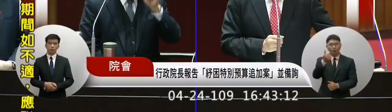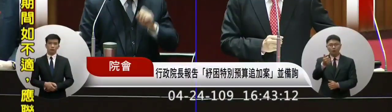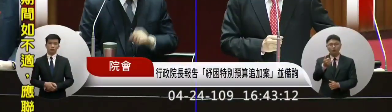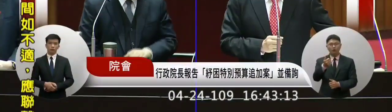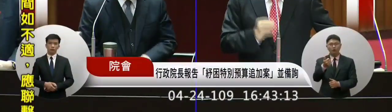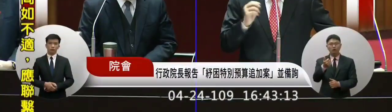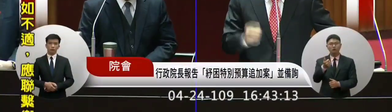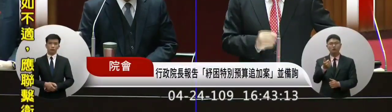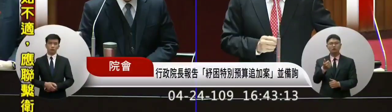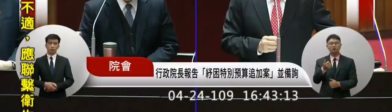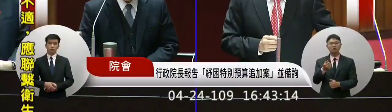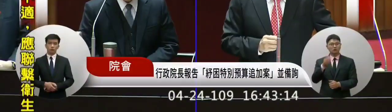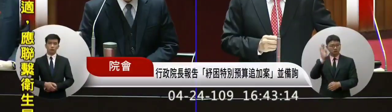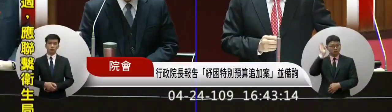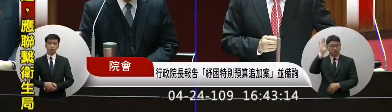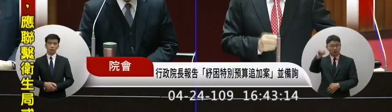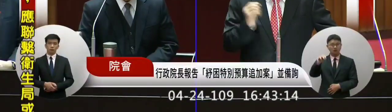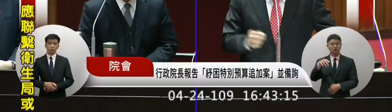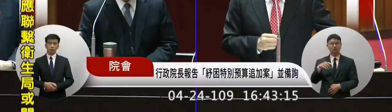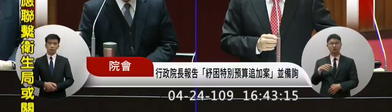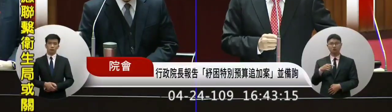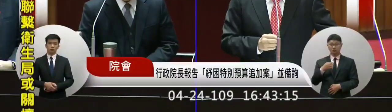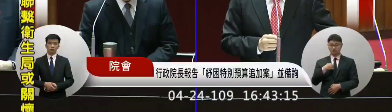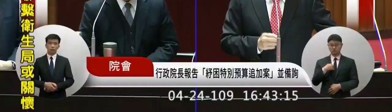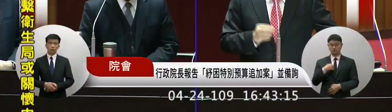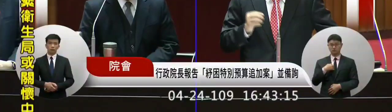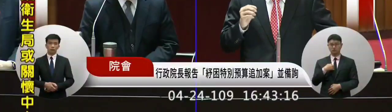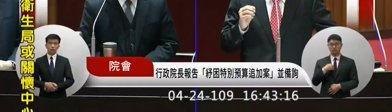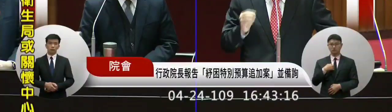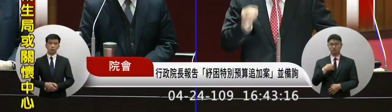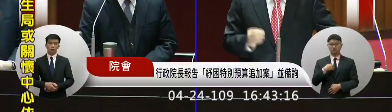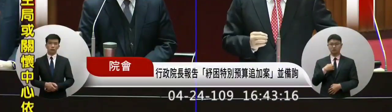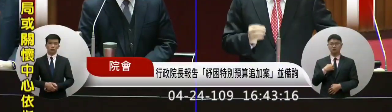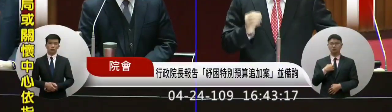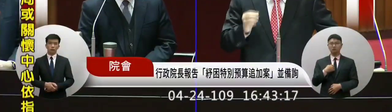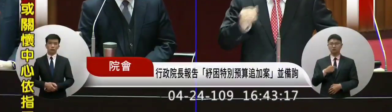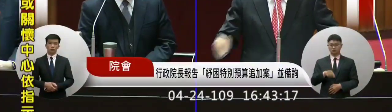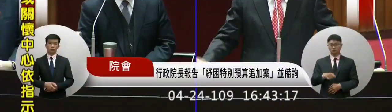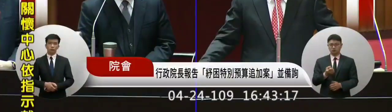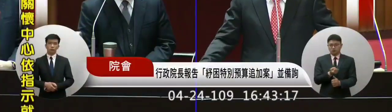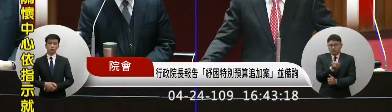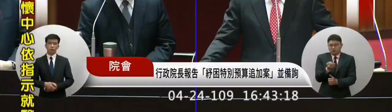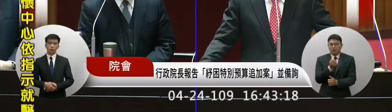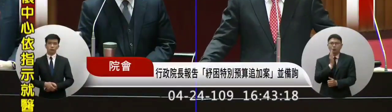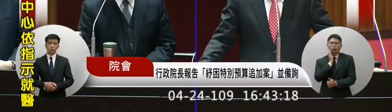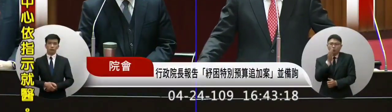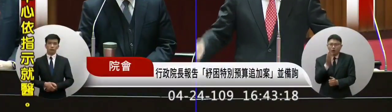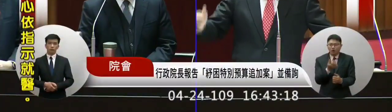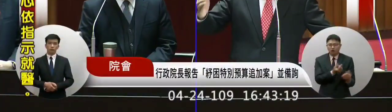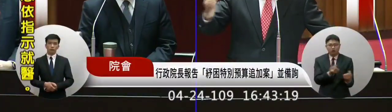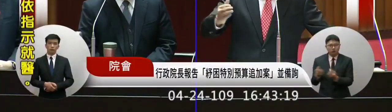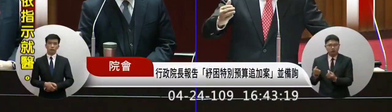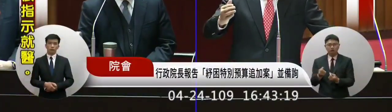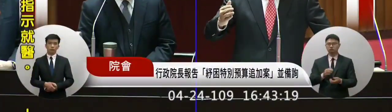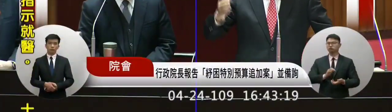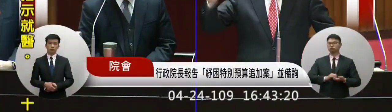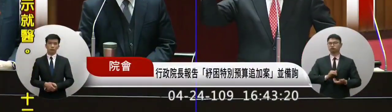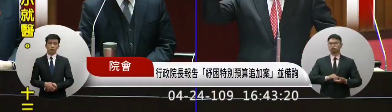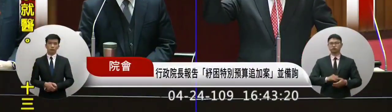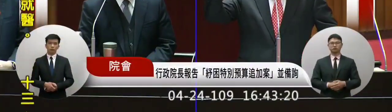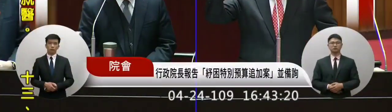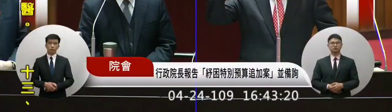表我们未来是不是也能够如此的平安。我们看到美